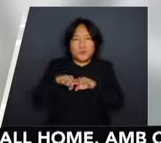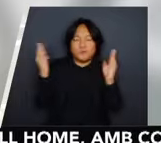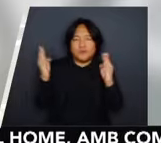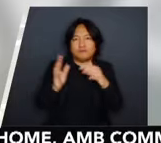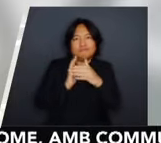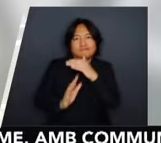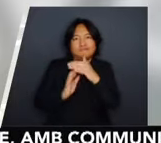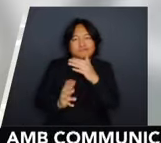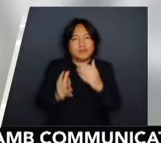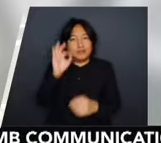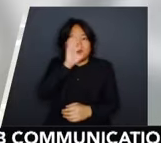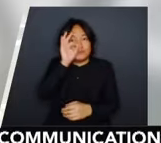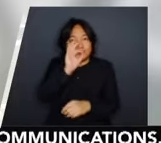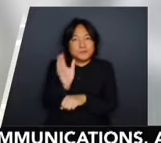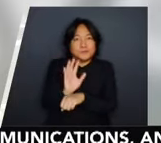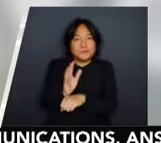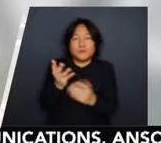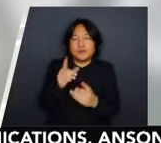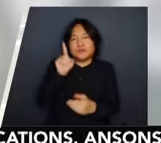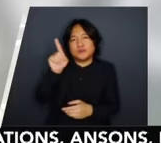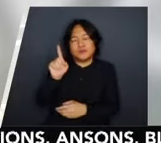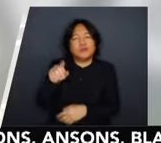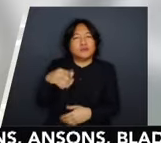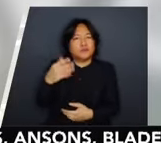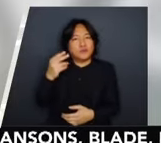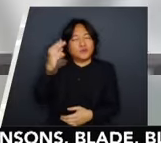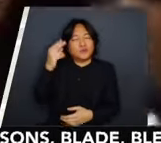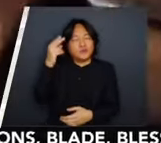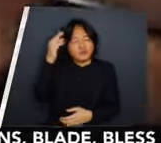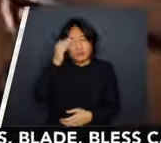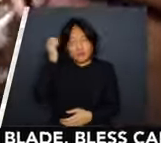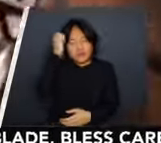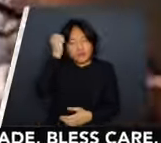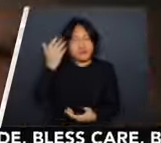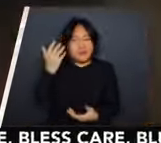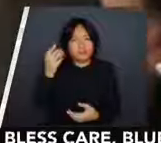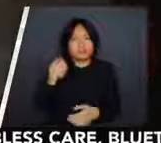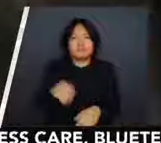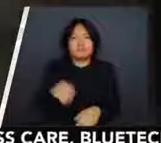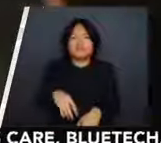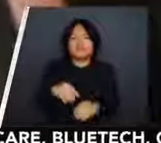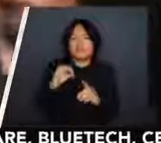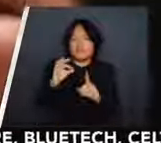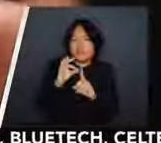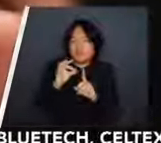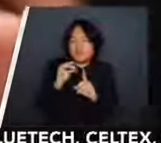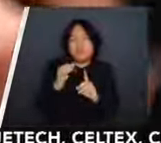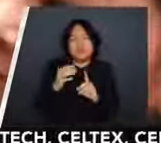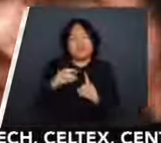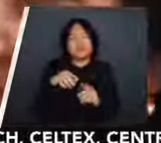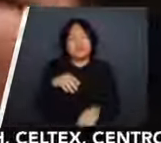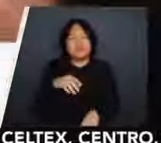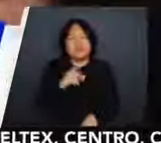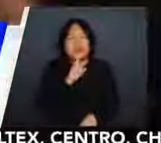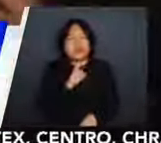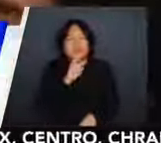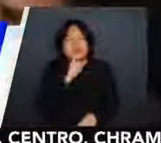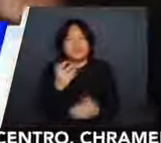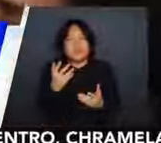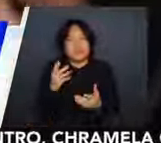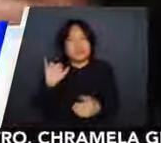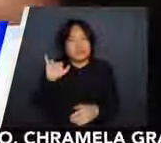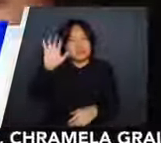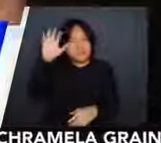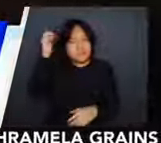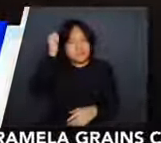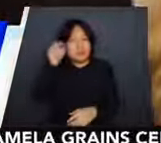Filipino film in UAE, Saudi Arabia at Qatar. And speaking of Middle East, magpapakilig ngayon sa Dubai sina Alden Richards at